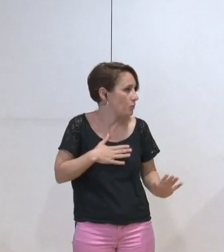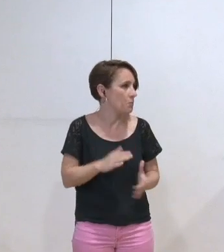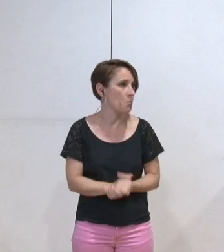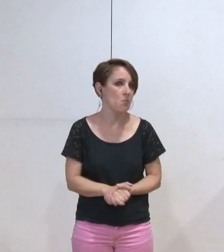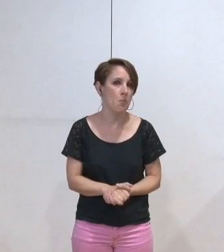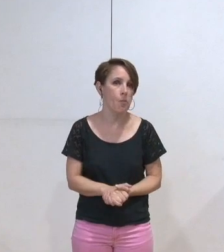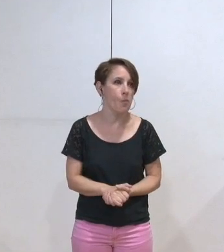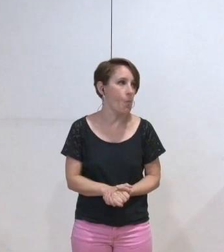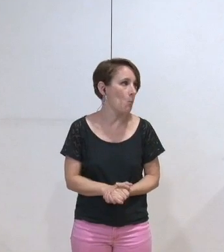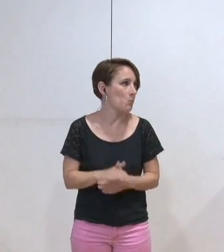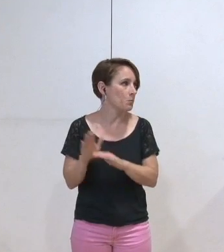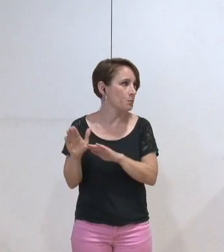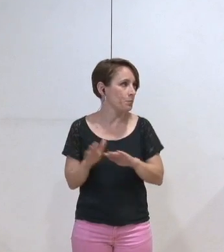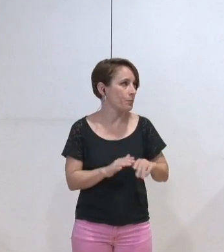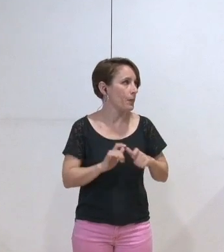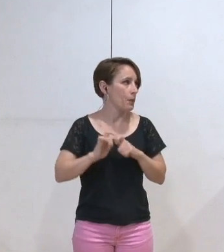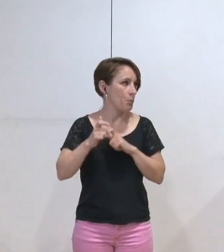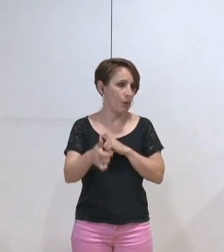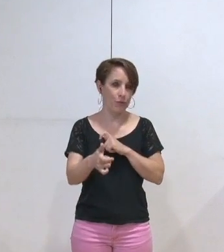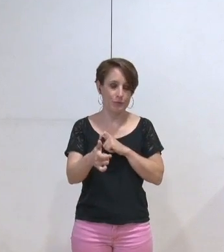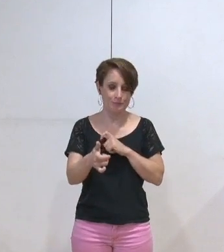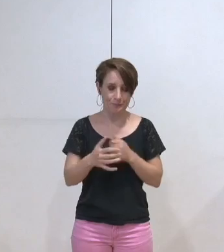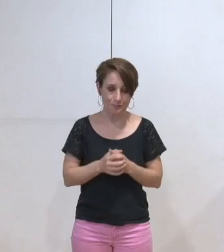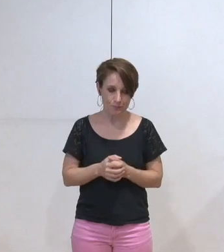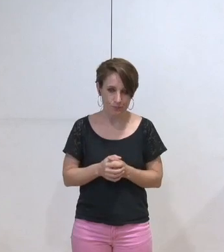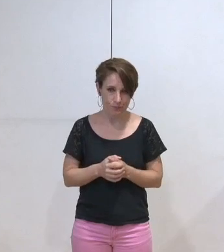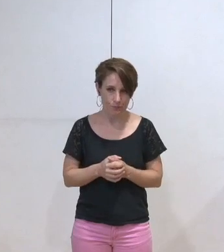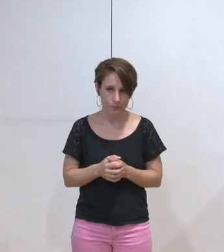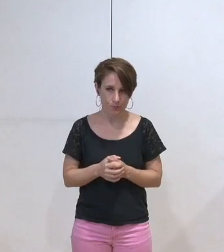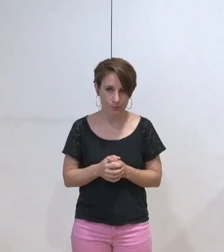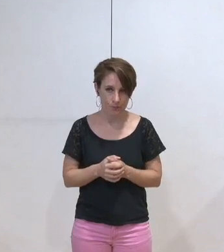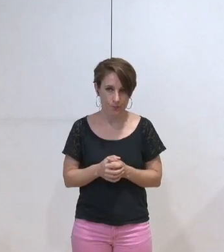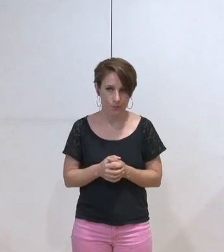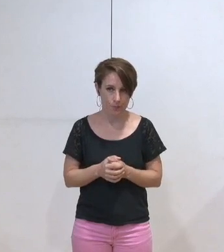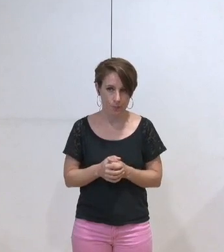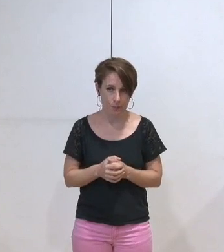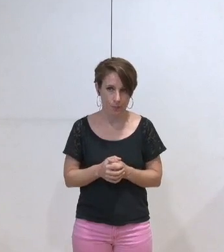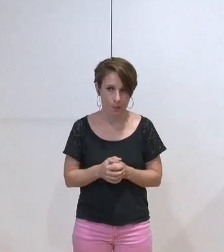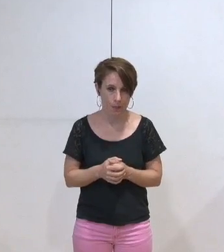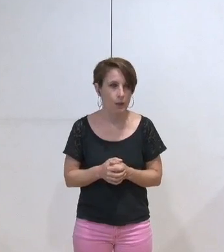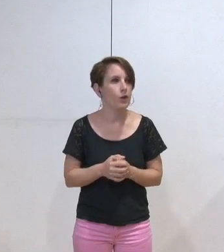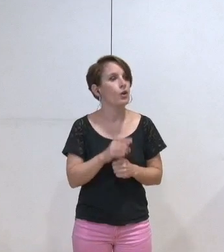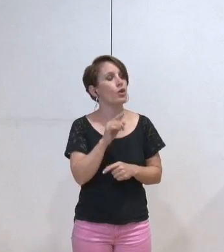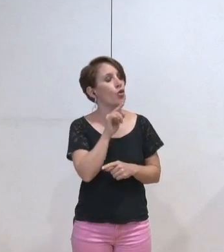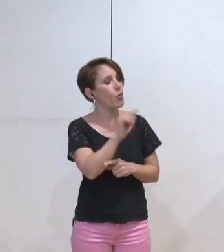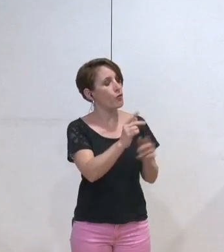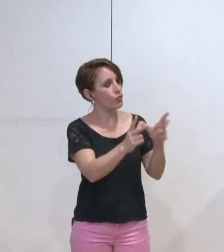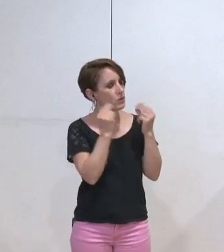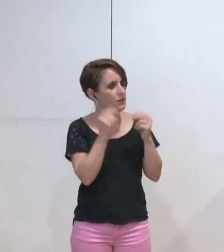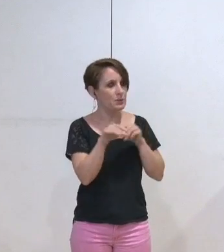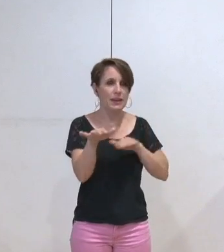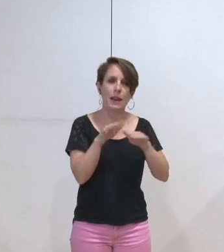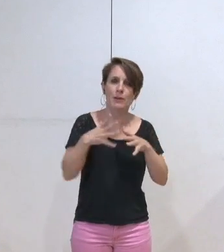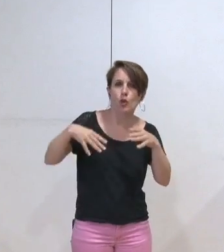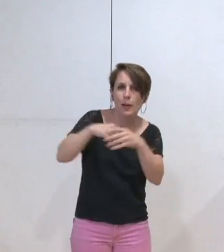choses ensuite on a envie de vous avez développé la méthode participative ça a été le cas par le